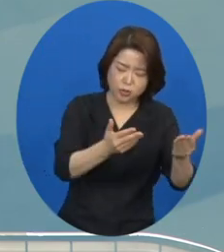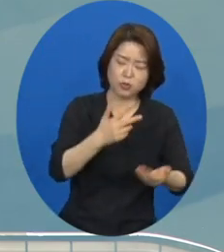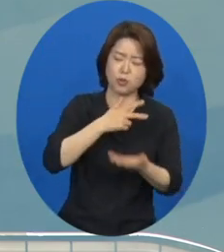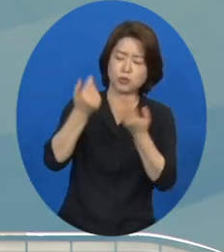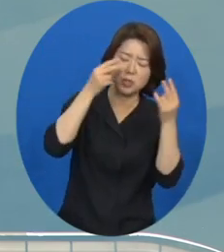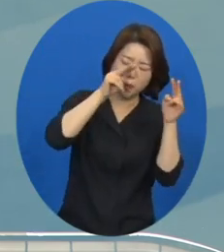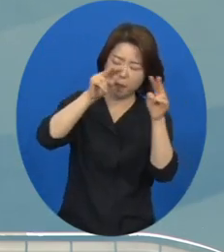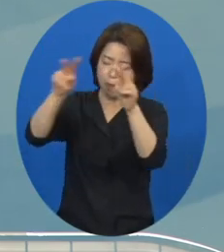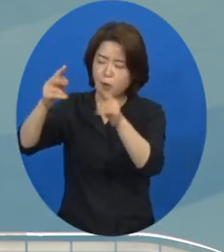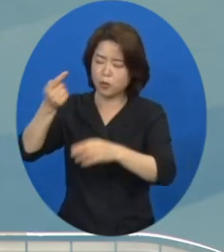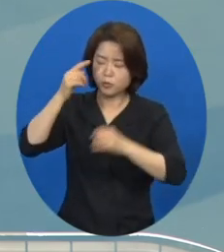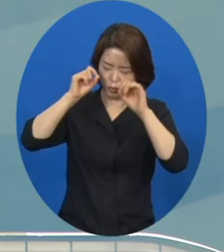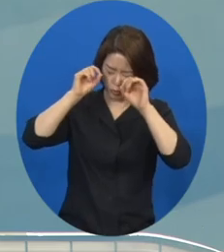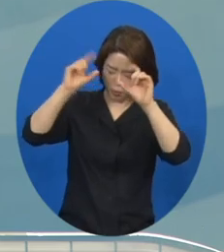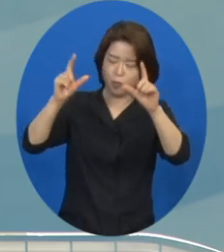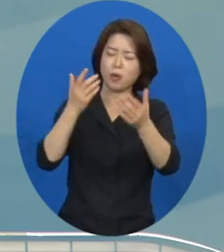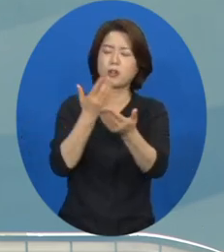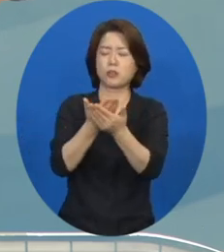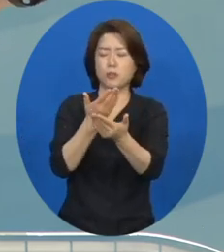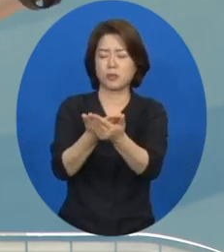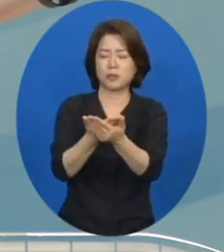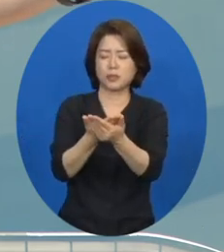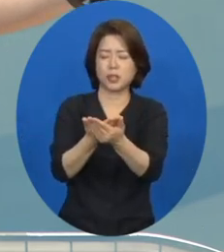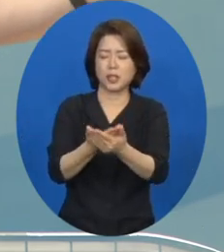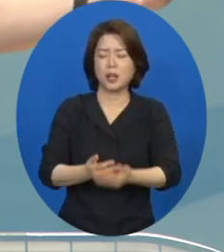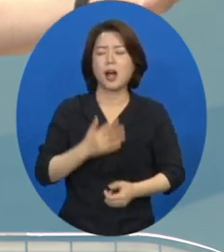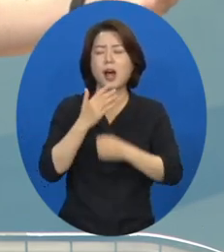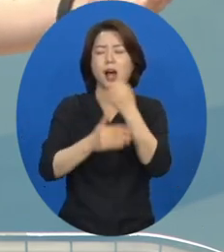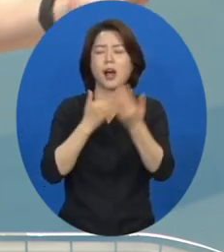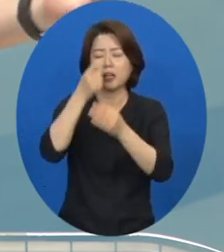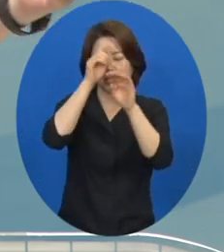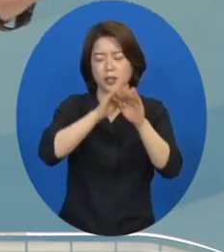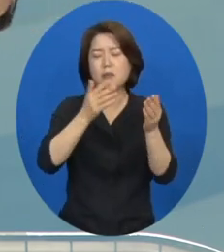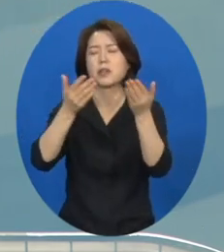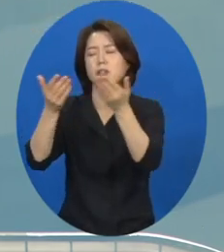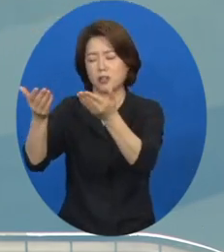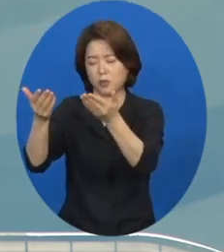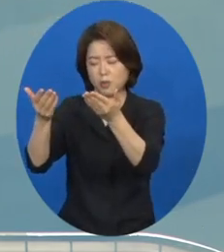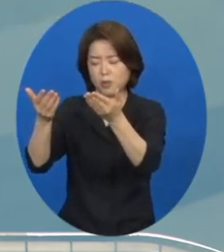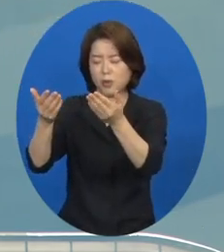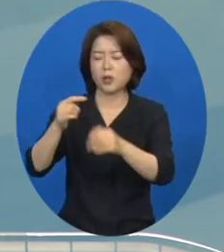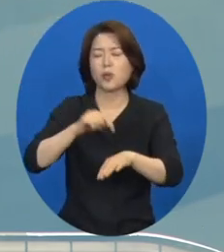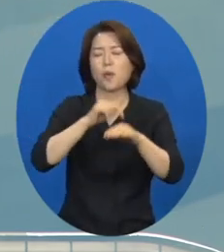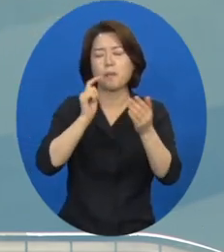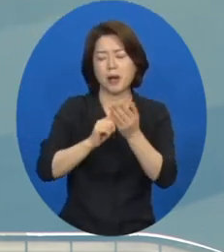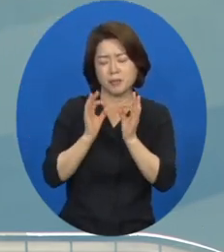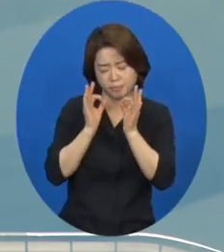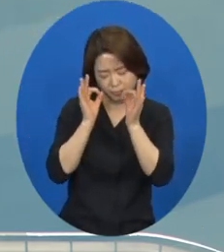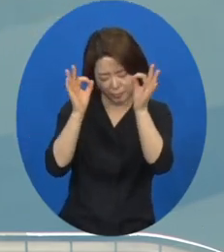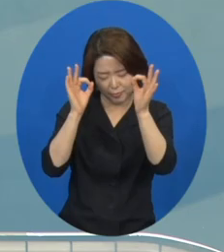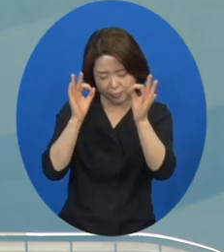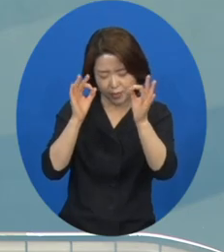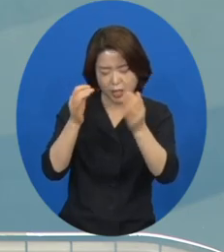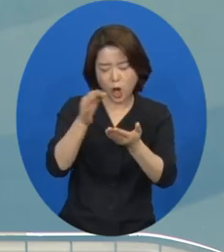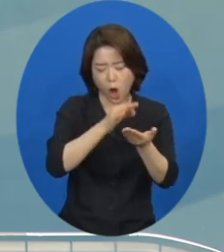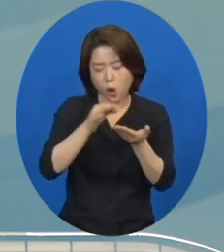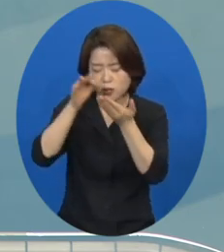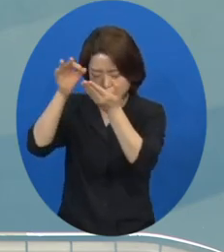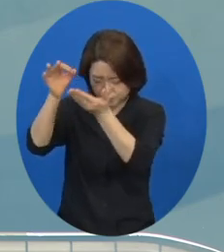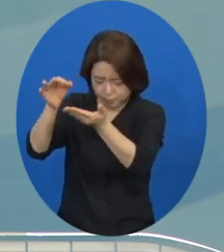눈을 분명히 열어주옵소서 하나님께 예배하고 마음을 다하여 예물을 주께